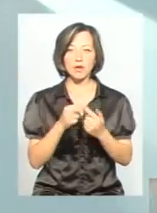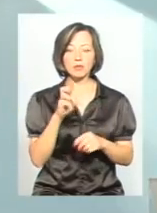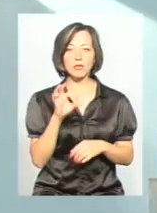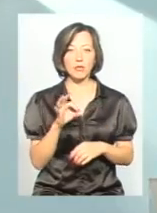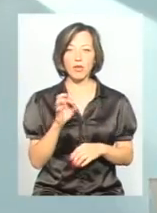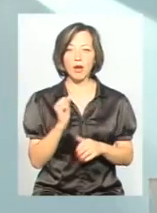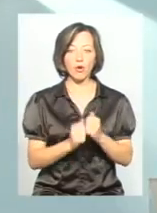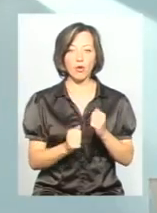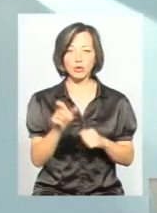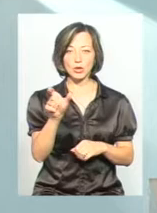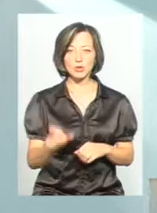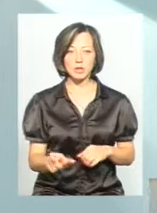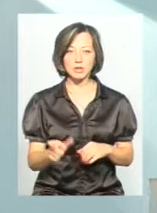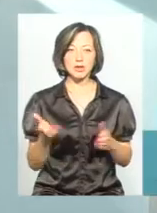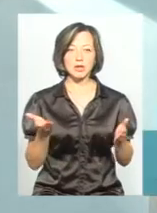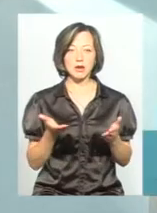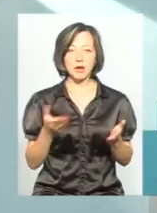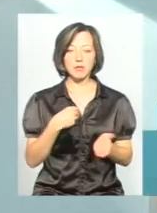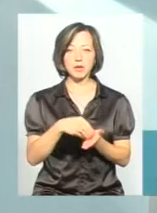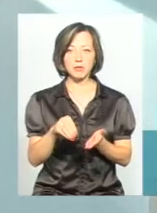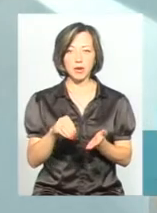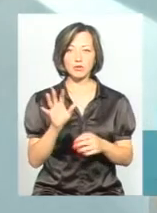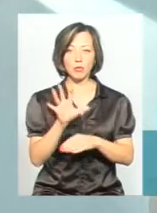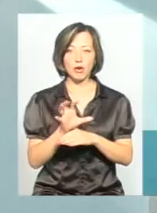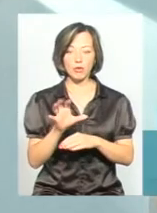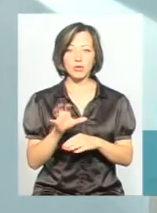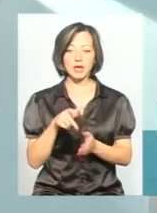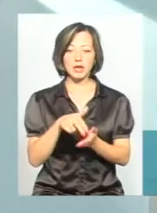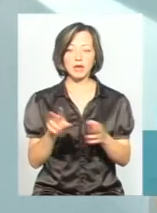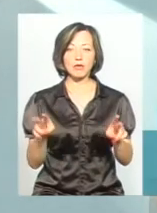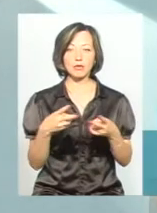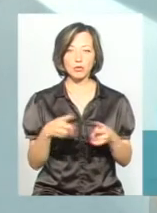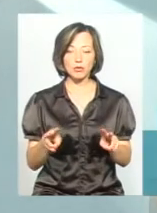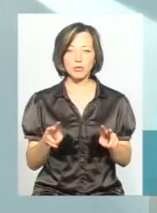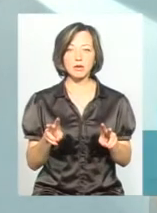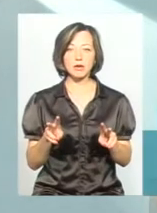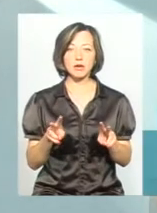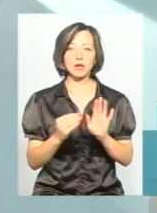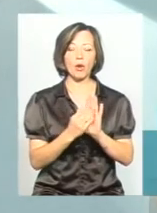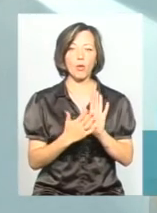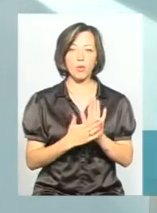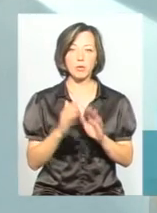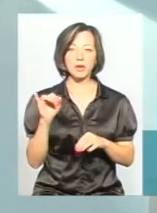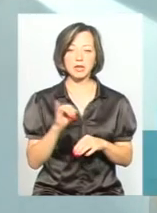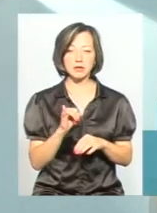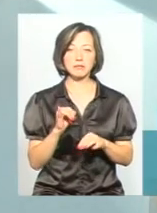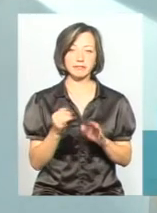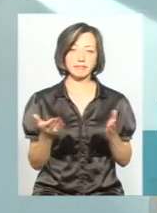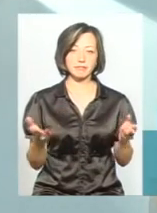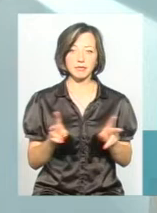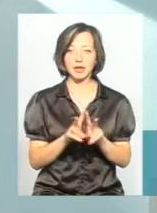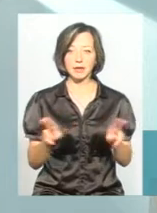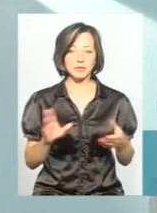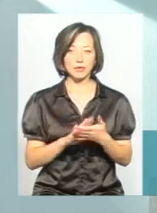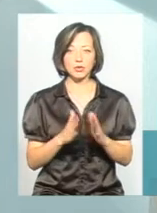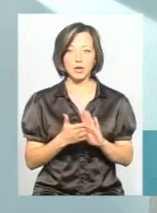не кожна людина, яка придбаває собаку, йде в клуб, стає на учет, якби записується, обмінюється самі документи. Та ж ситуація,